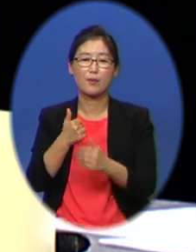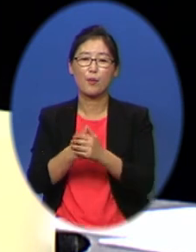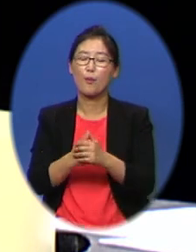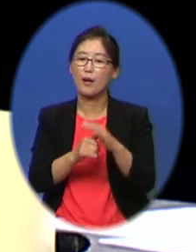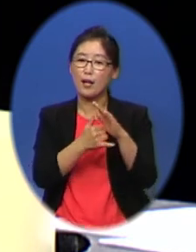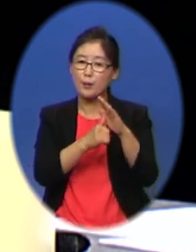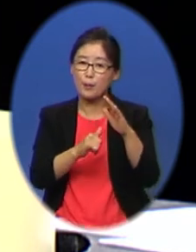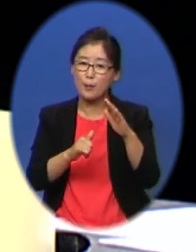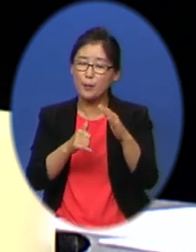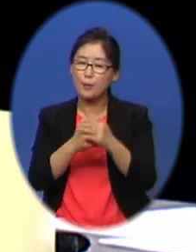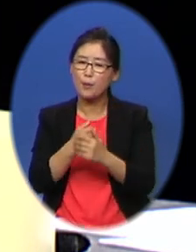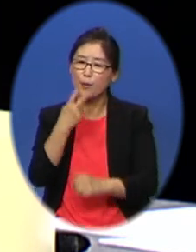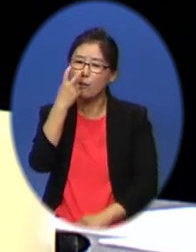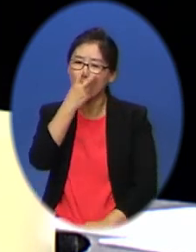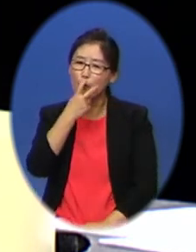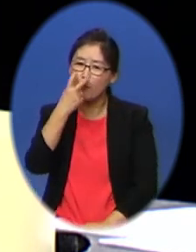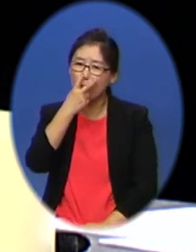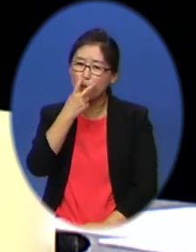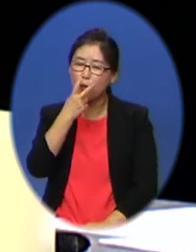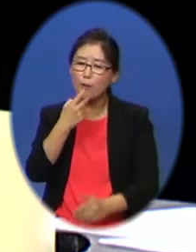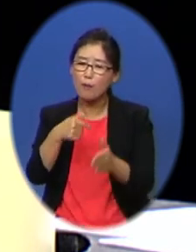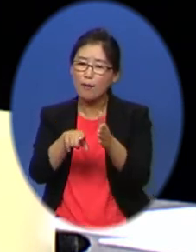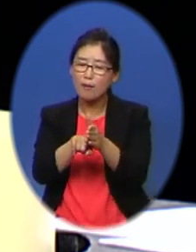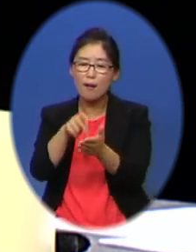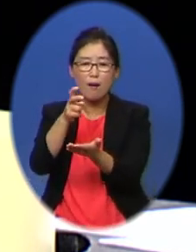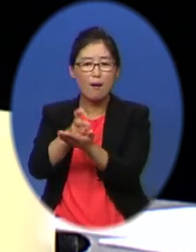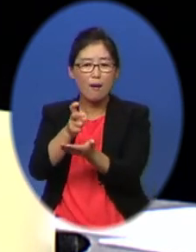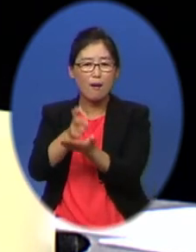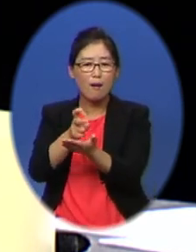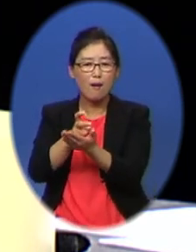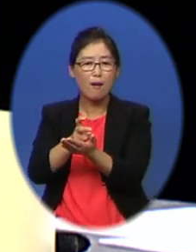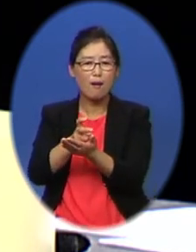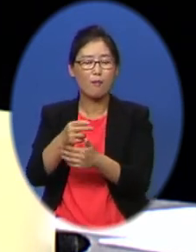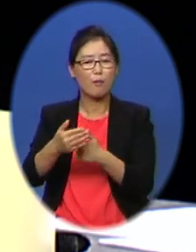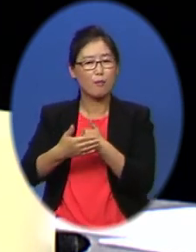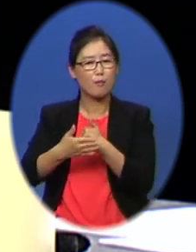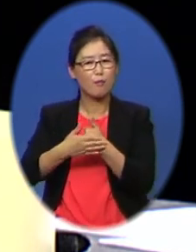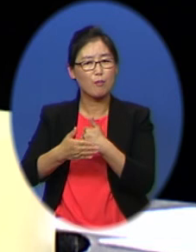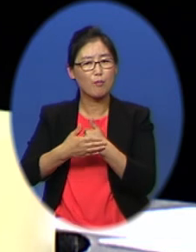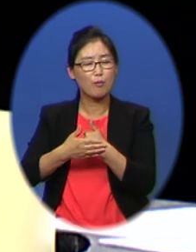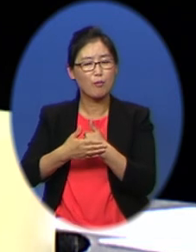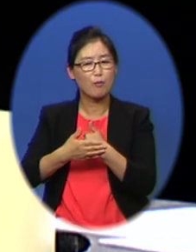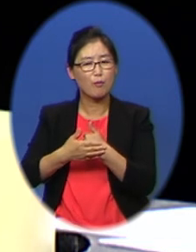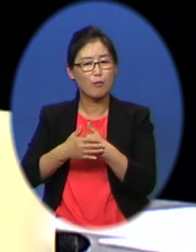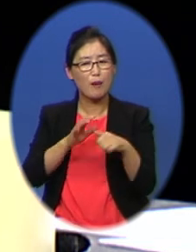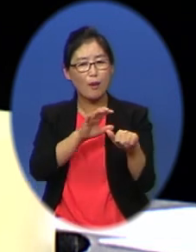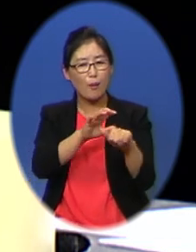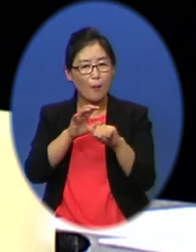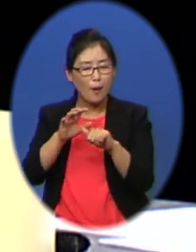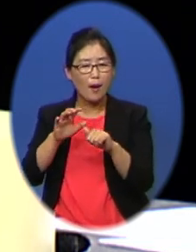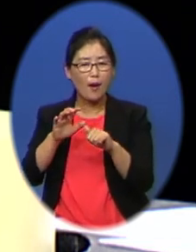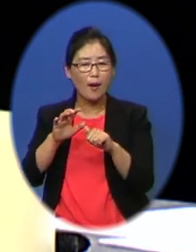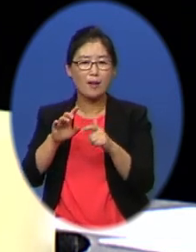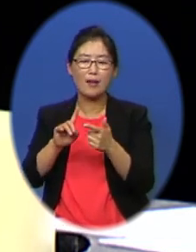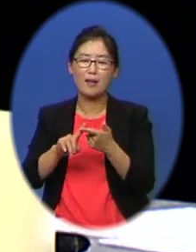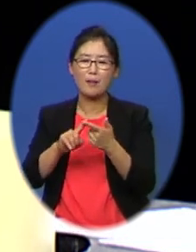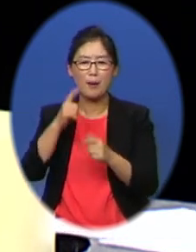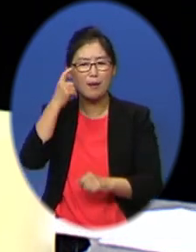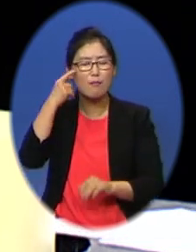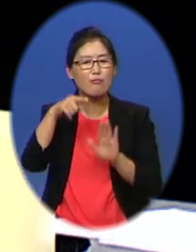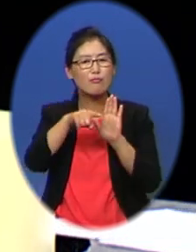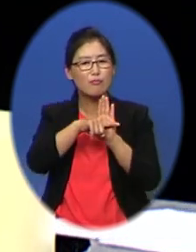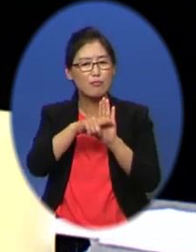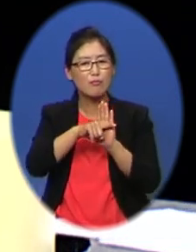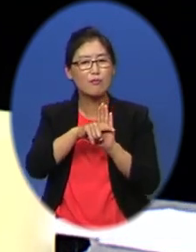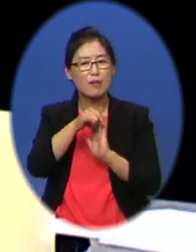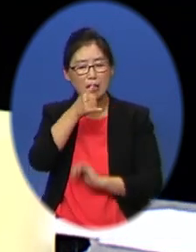돌보는데 법의 도움을 받는다 뭐 이런 것에 대해서 굉장한 부정적인 인식을 갖고 있는데요. 하지만